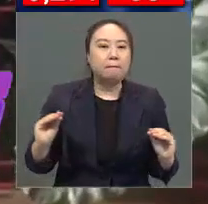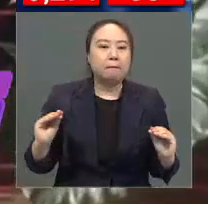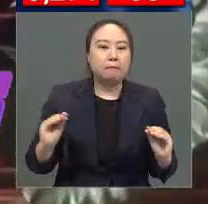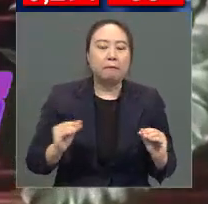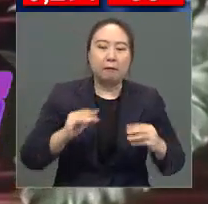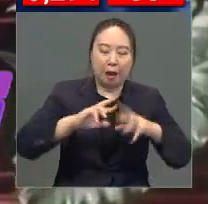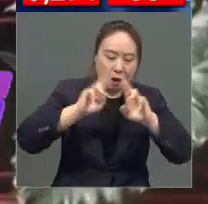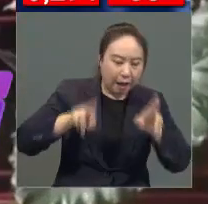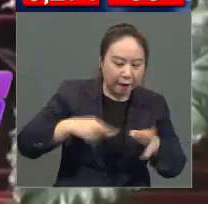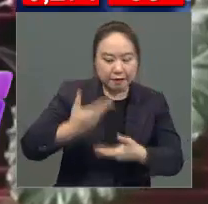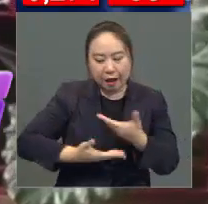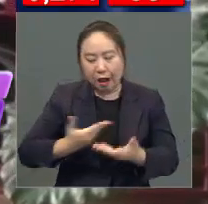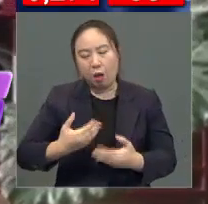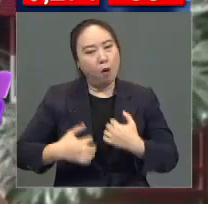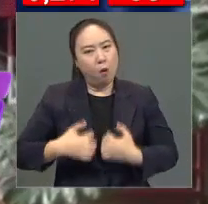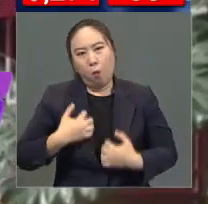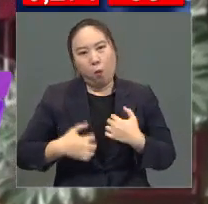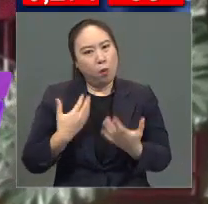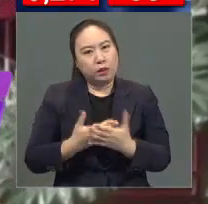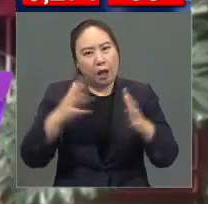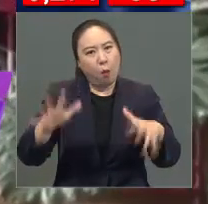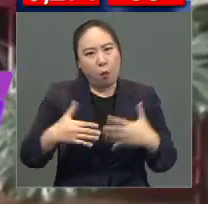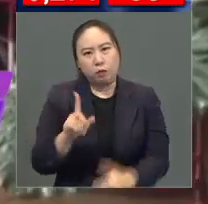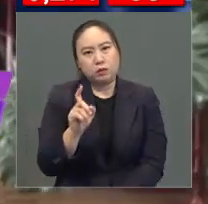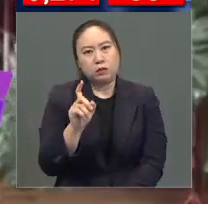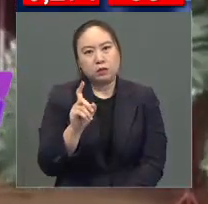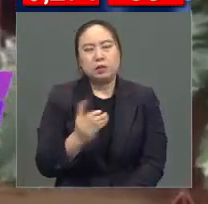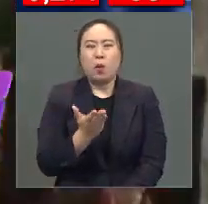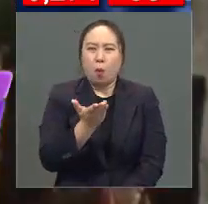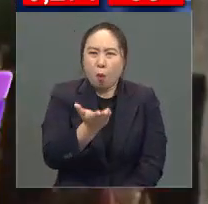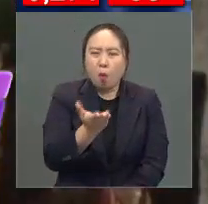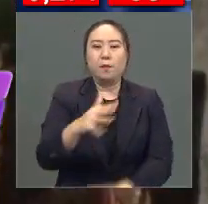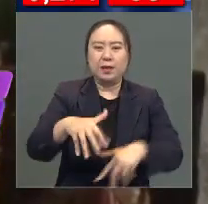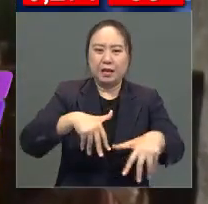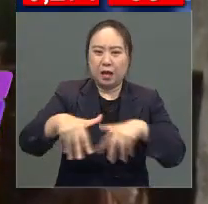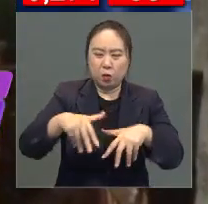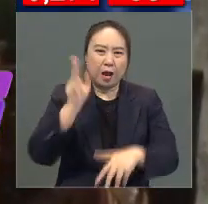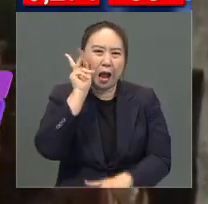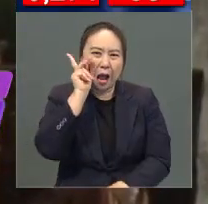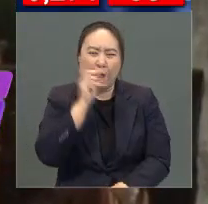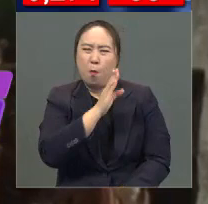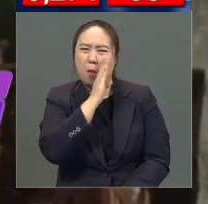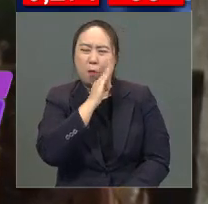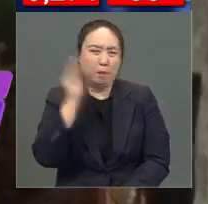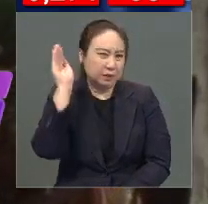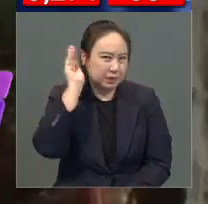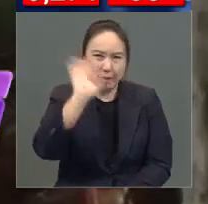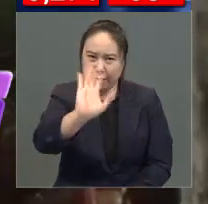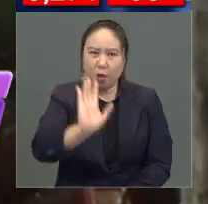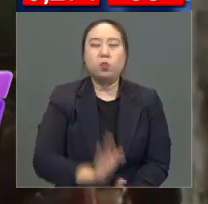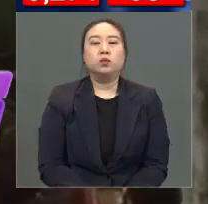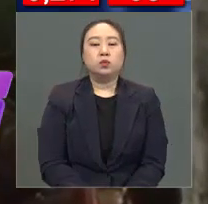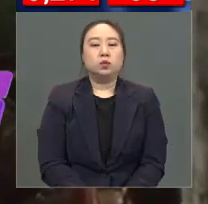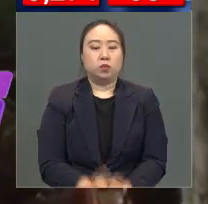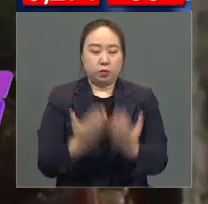การต่างได้รับความเดือดร้อนเป็นอย่างมากค่ะรายได้จึงขอร้องพี่น้องประชาชนว่าอุ้ยอย่าหลงเชื่อข่าวลือนะคะพร้อม